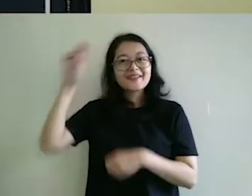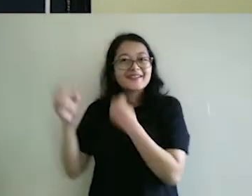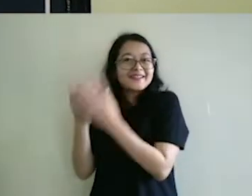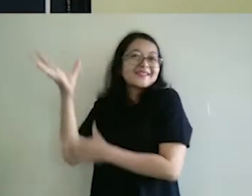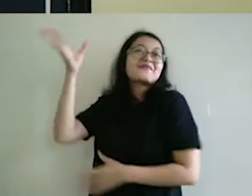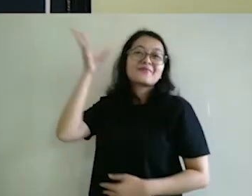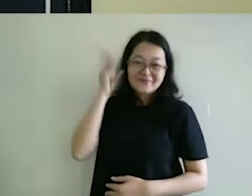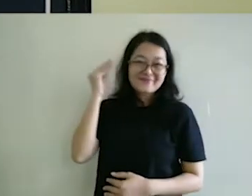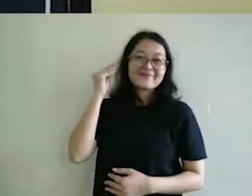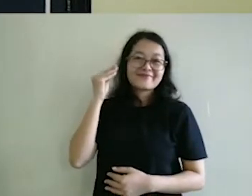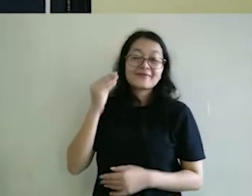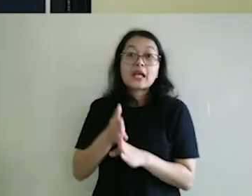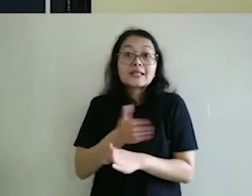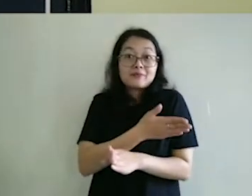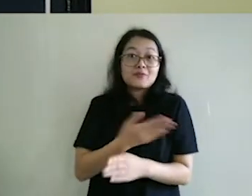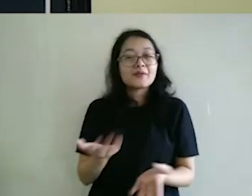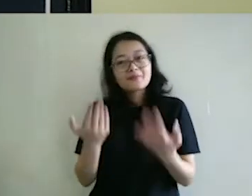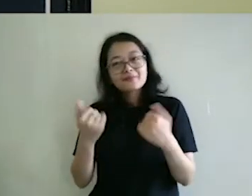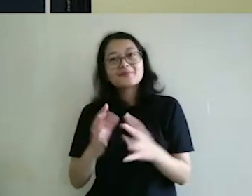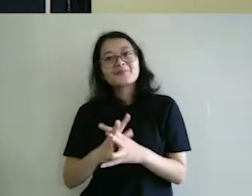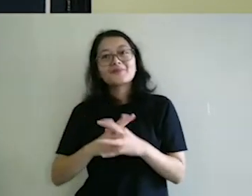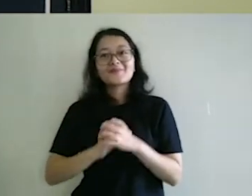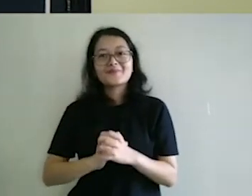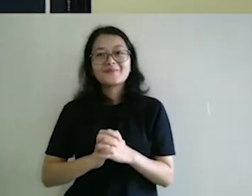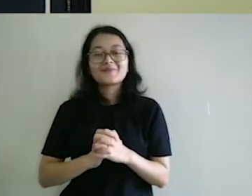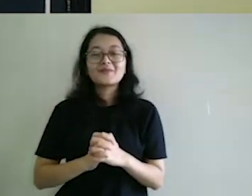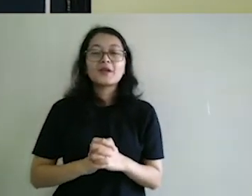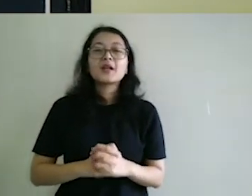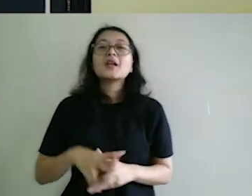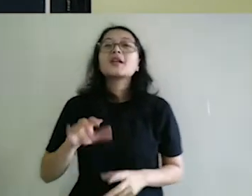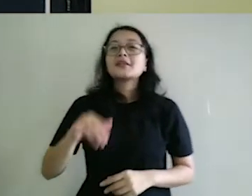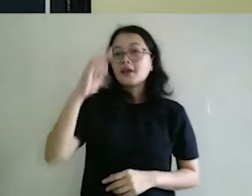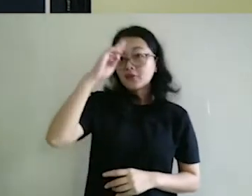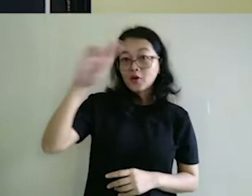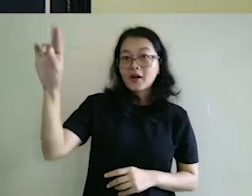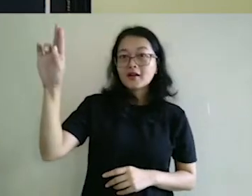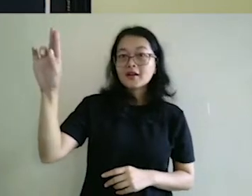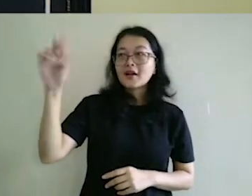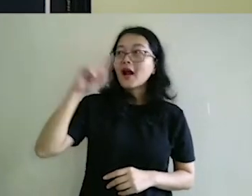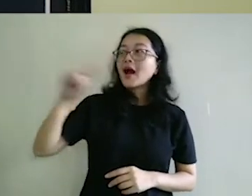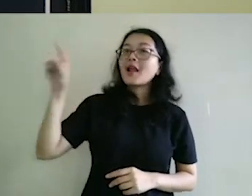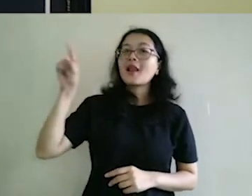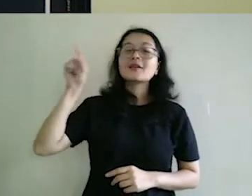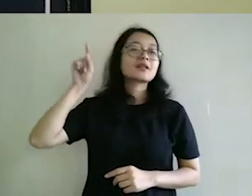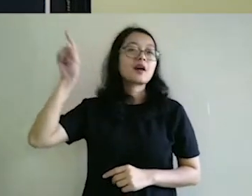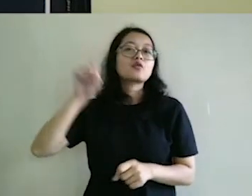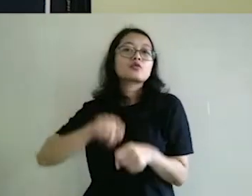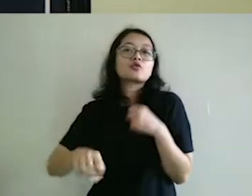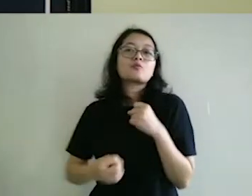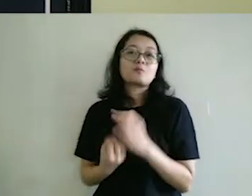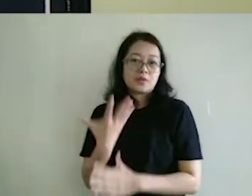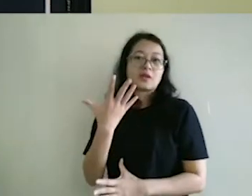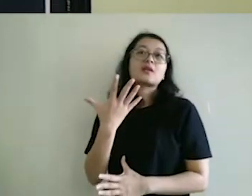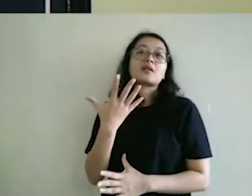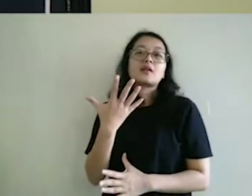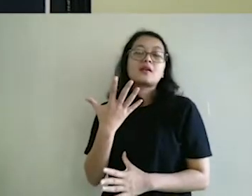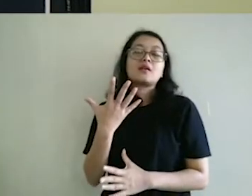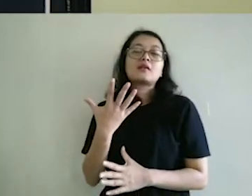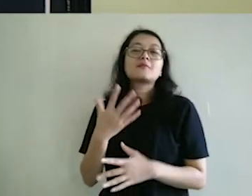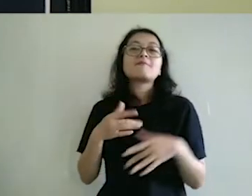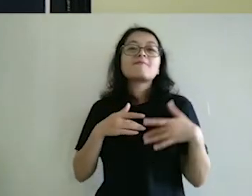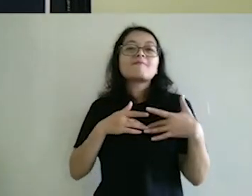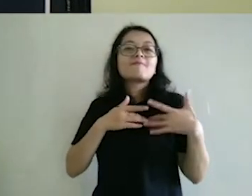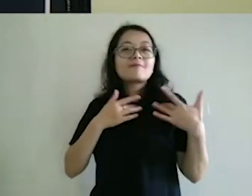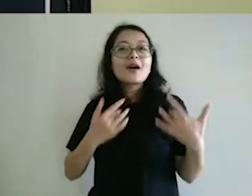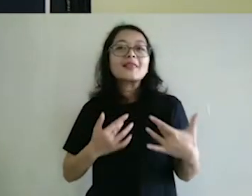Sebelumnya marilah kita berdoa. Ya Tuhan Allah, sumber